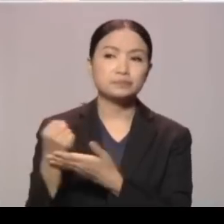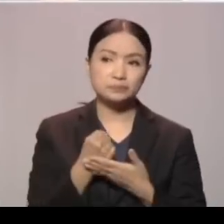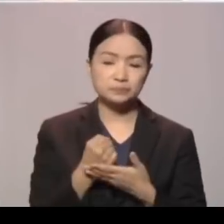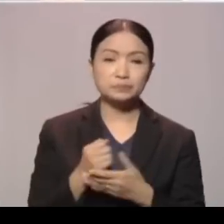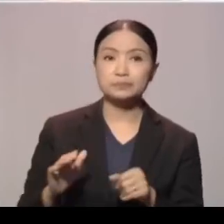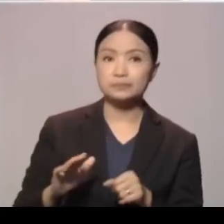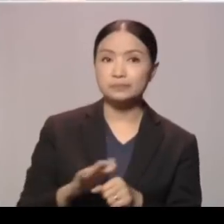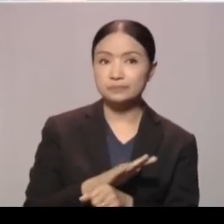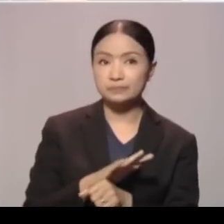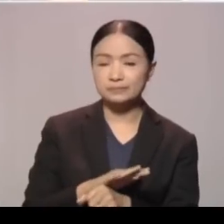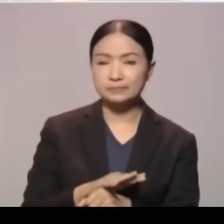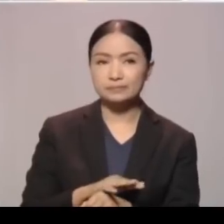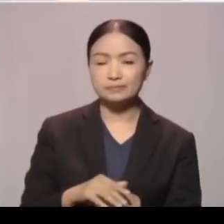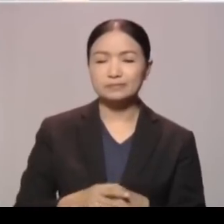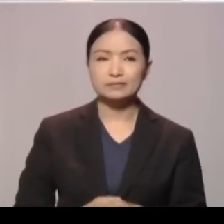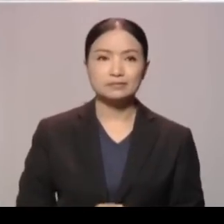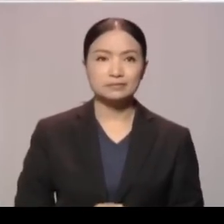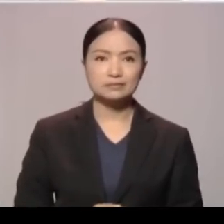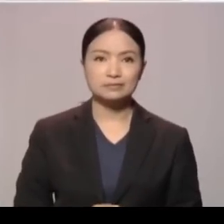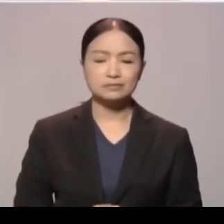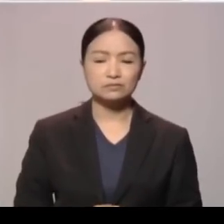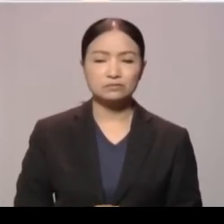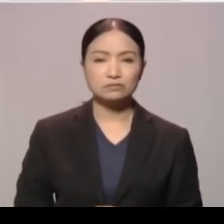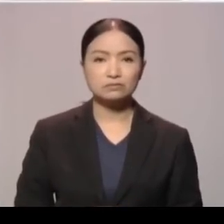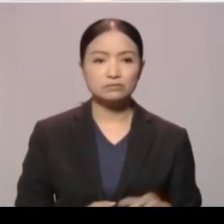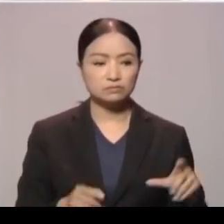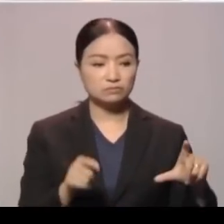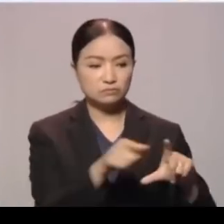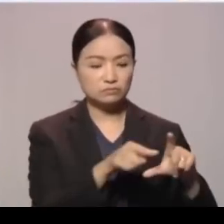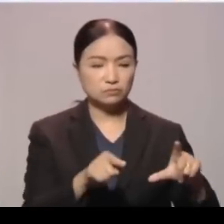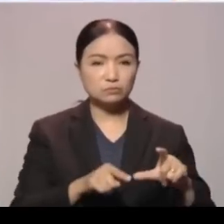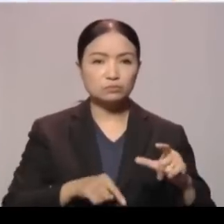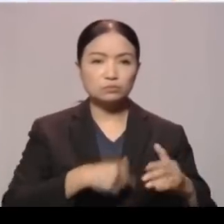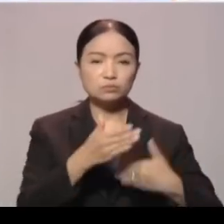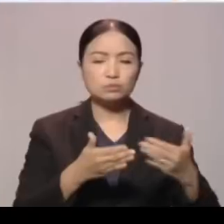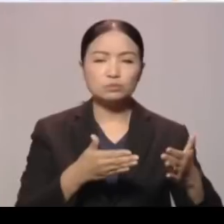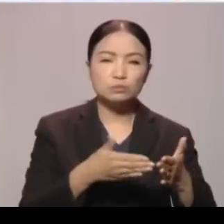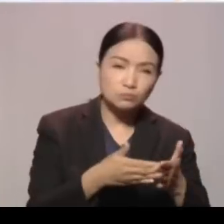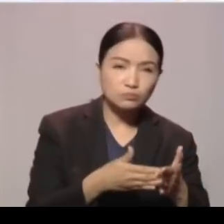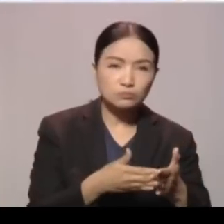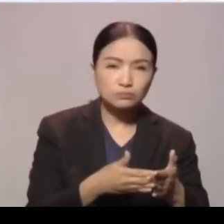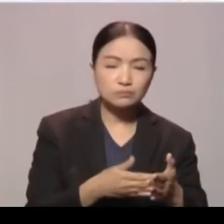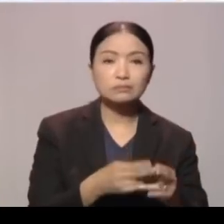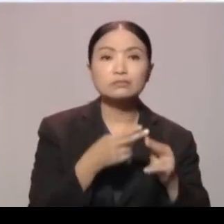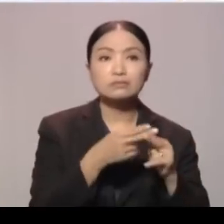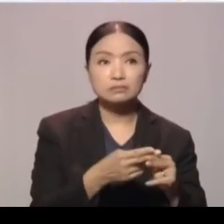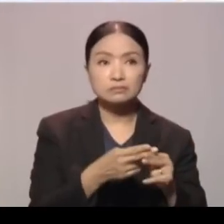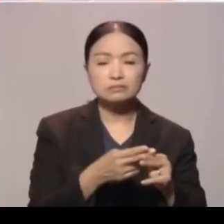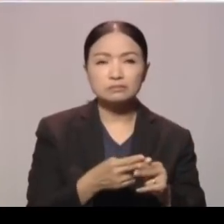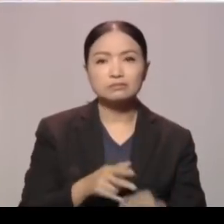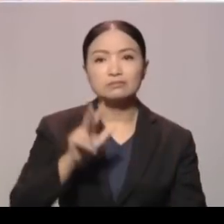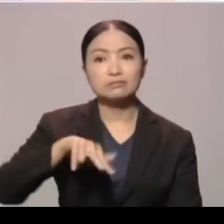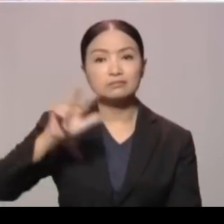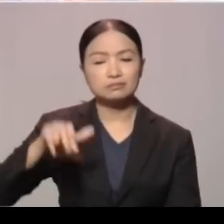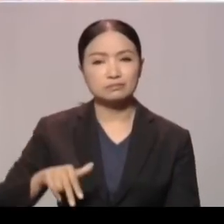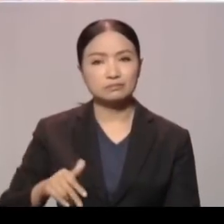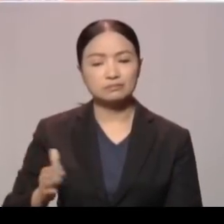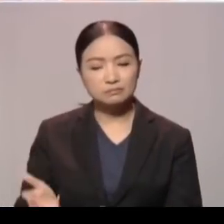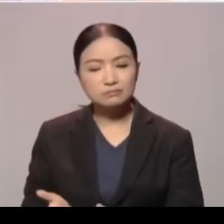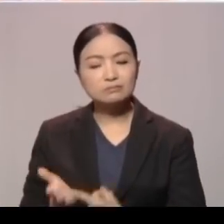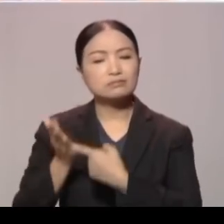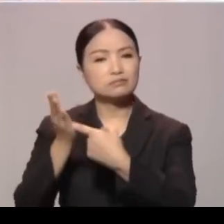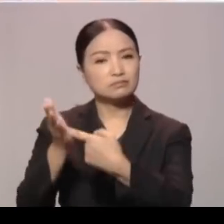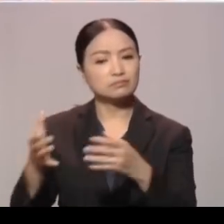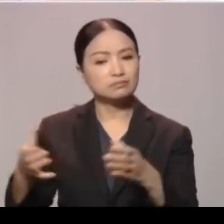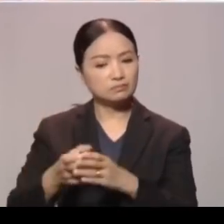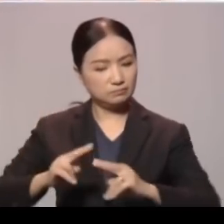แต่ถ้าก้าวไกลเดินไปชนกำแพงเองเพื่อไทยก็มีสิทธิ์ที่จะเสนอพรรคตัวเองเป็นแคนดิ